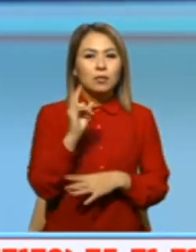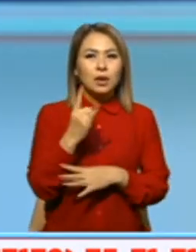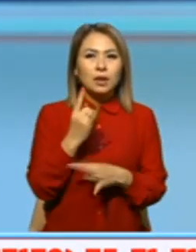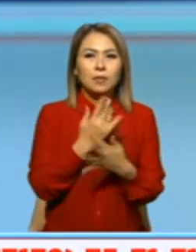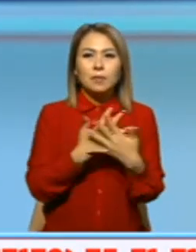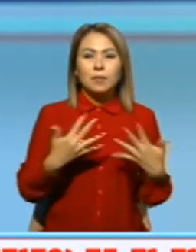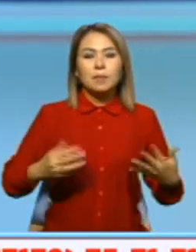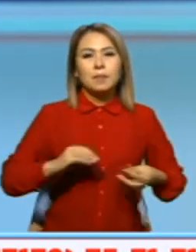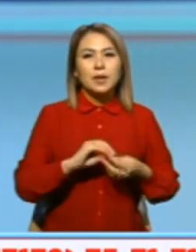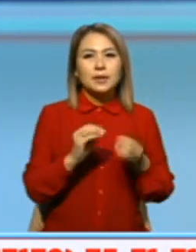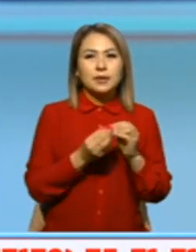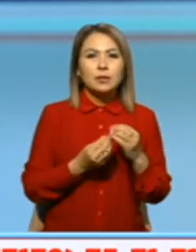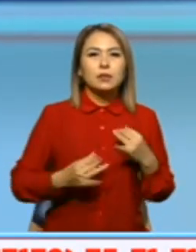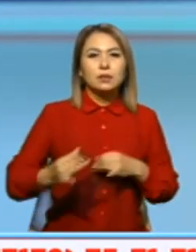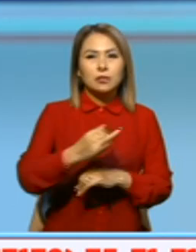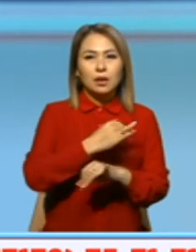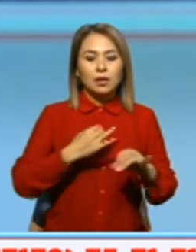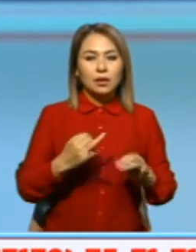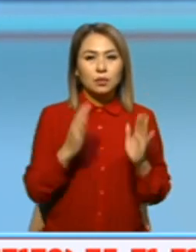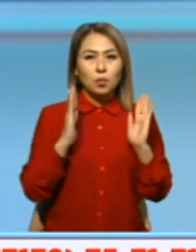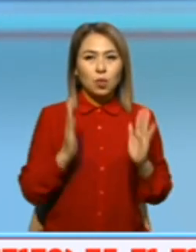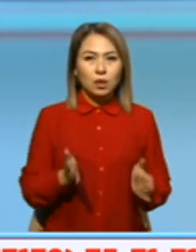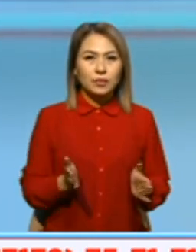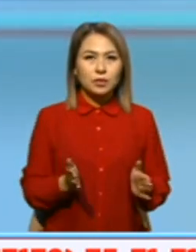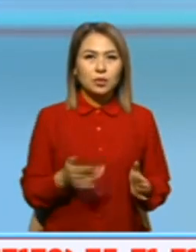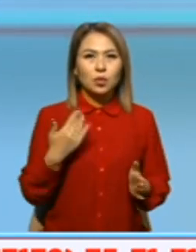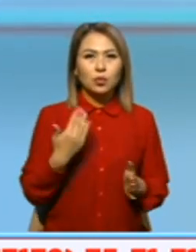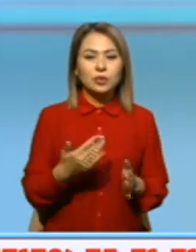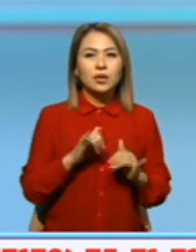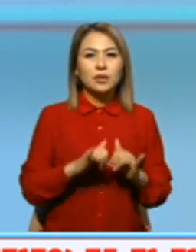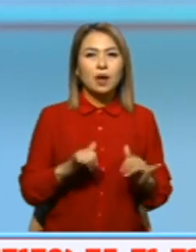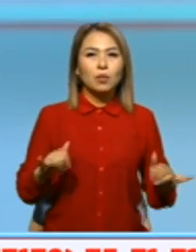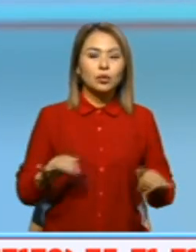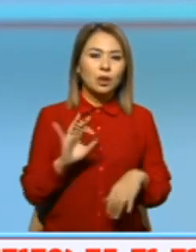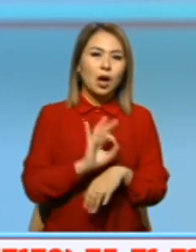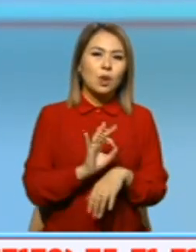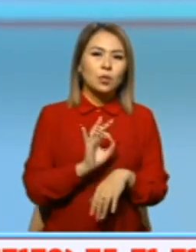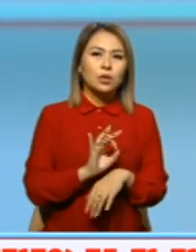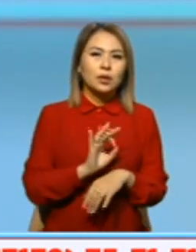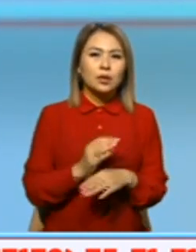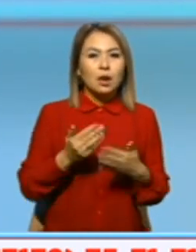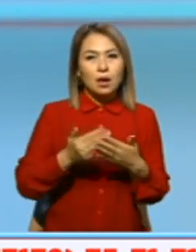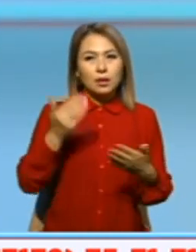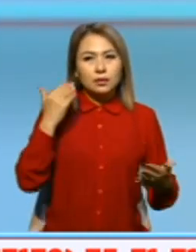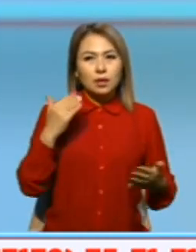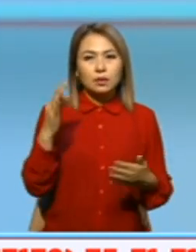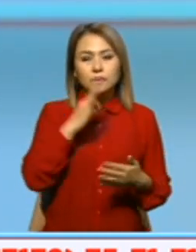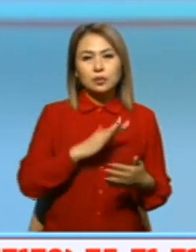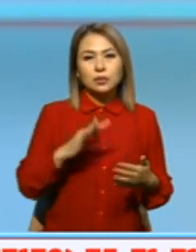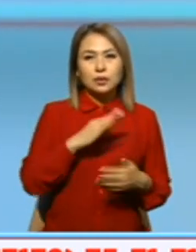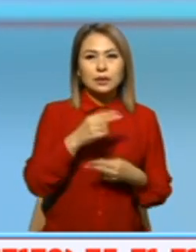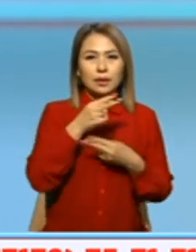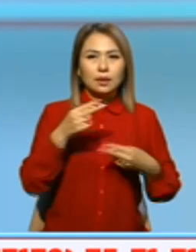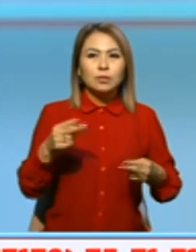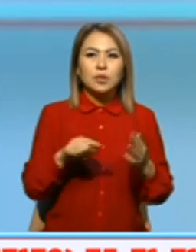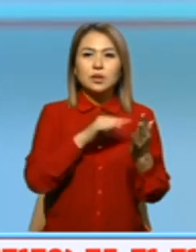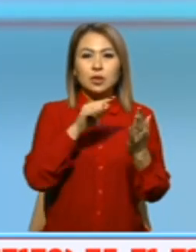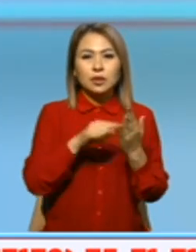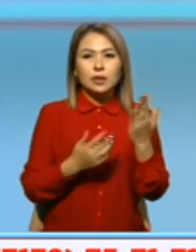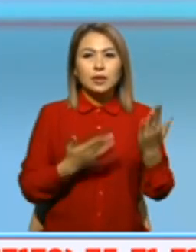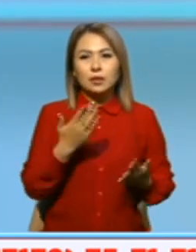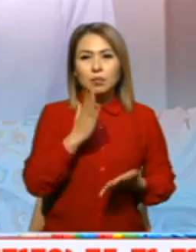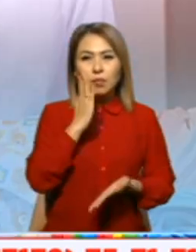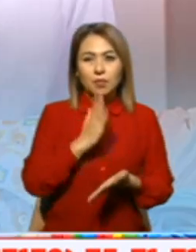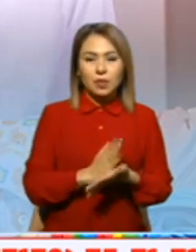өзекті мәселелерді осы студияда талқылайтын боламыз. Баланың даму аурулардың алдын алу деген тақырыпқа қатысты сауалдарыңыз болса, міндетті